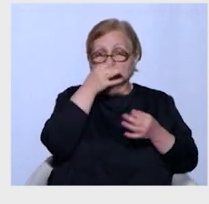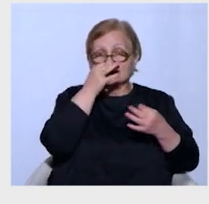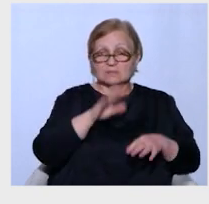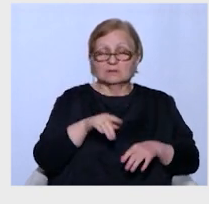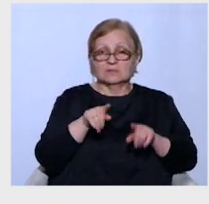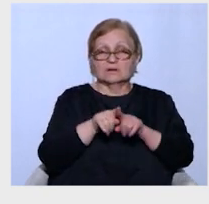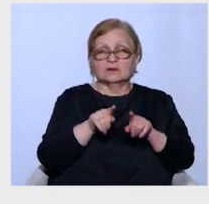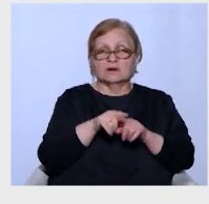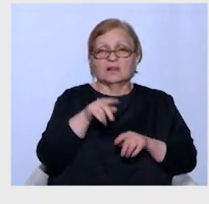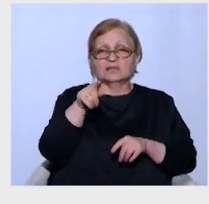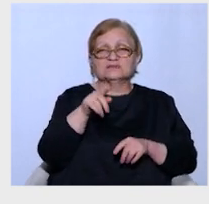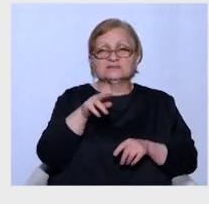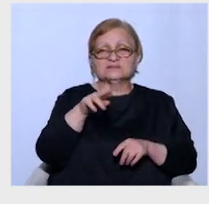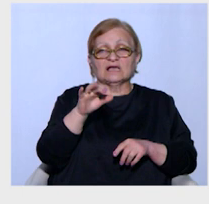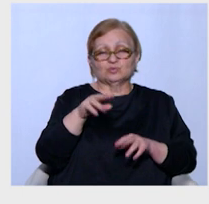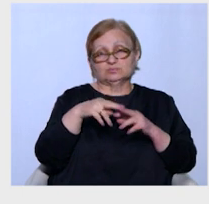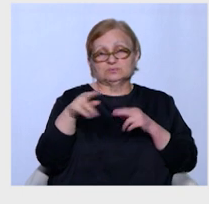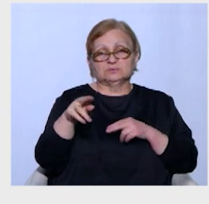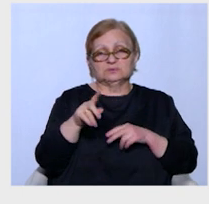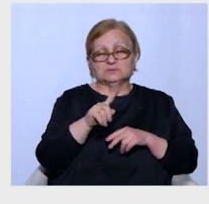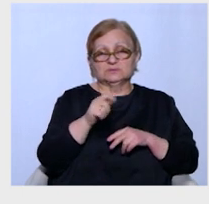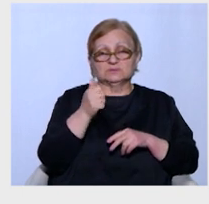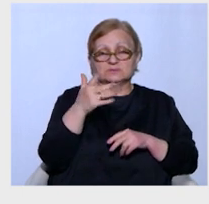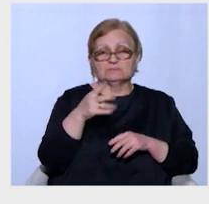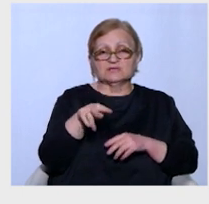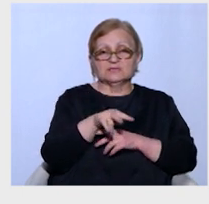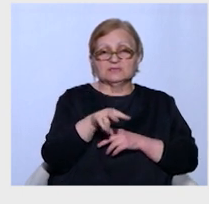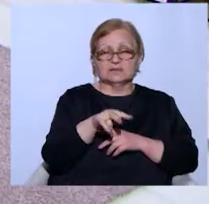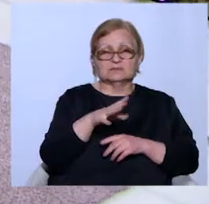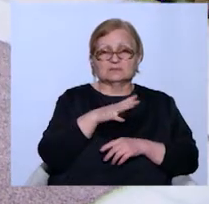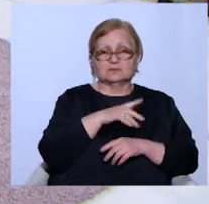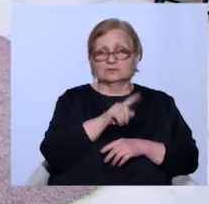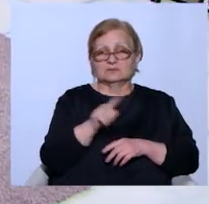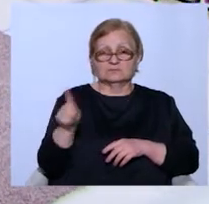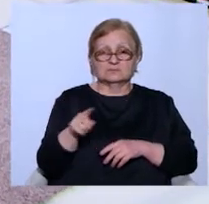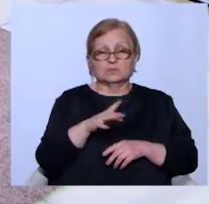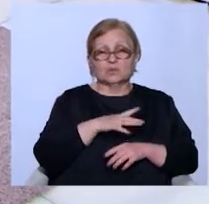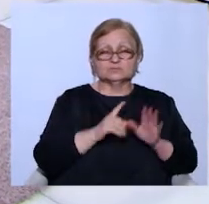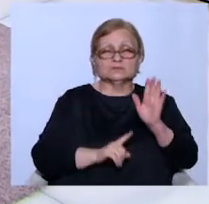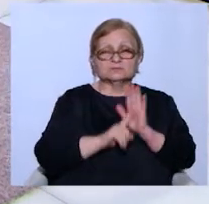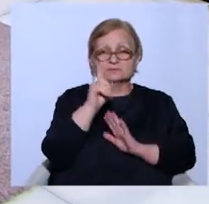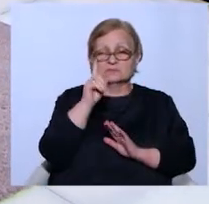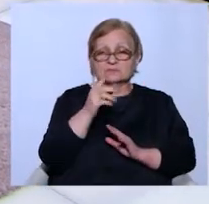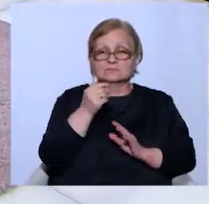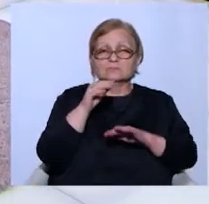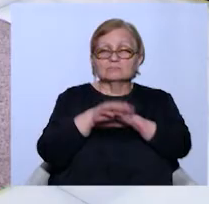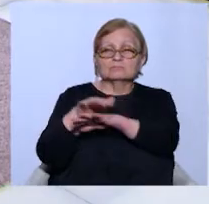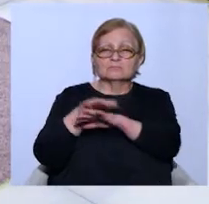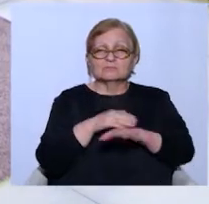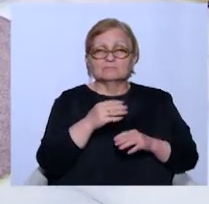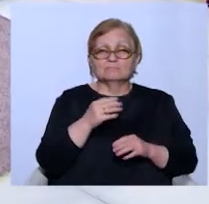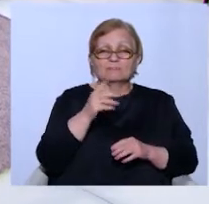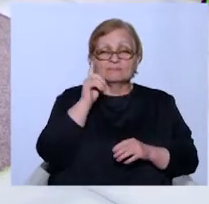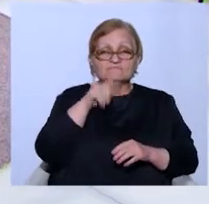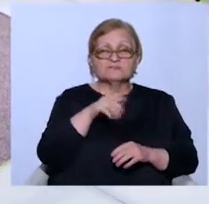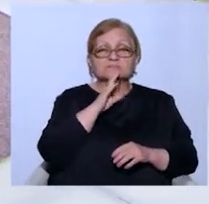ზუსტად იმდენი თანხა, რამდენიც ჰქონდა დათოს. იპოვეთ რამდენი ლარი ჰქონდა თითოეულ მეგობარს თავდაპირველად. ანუ ვიცით რომ მარიცას მეტი